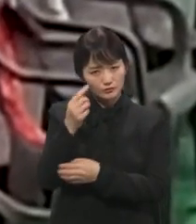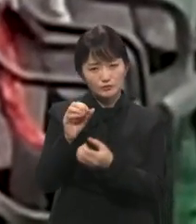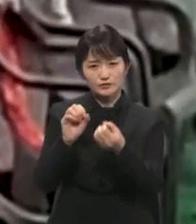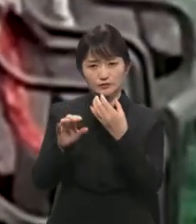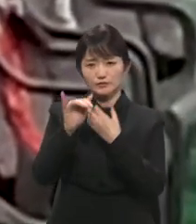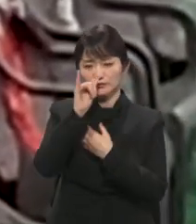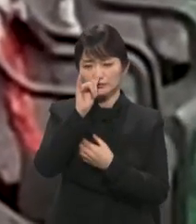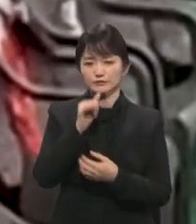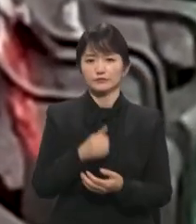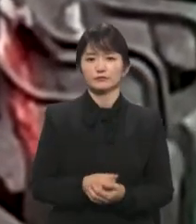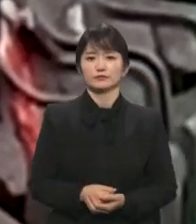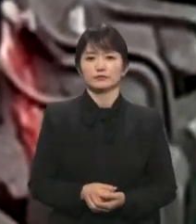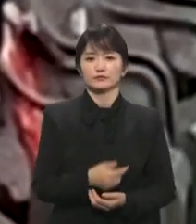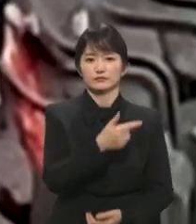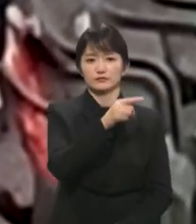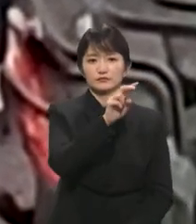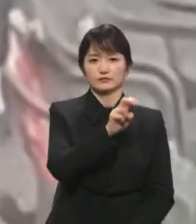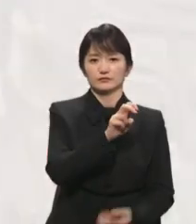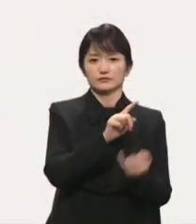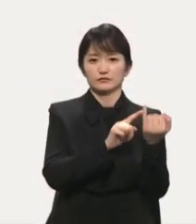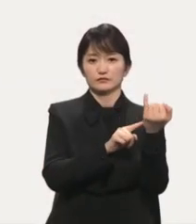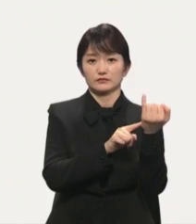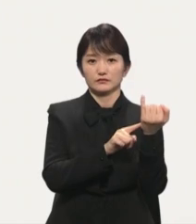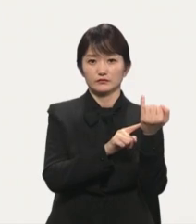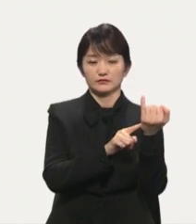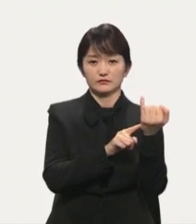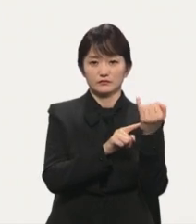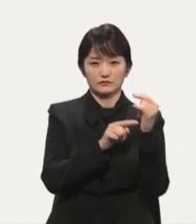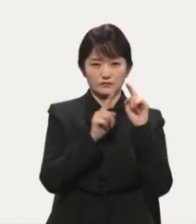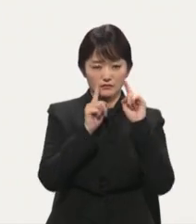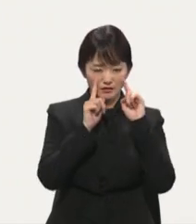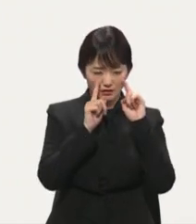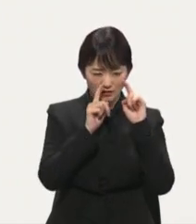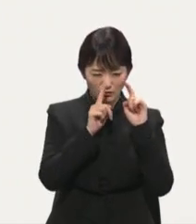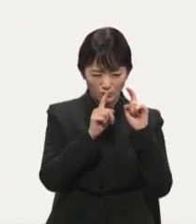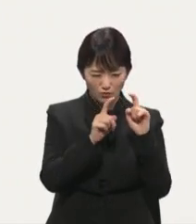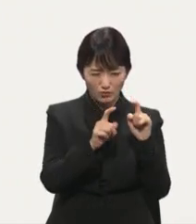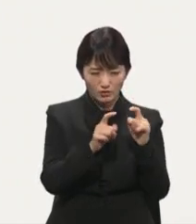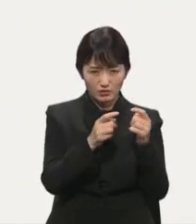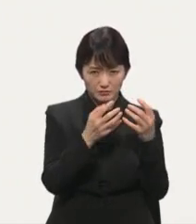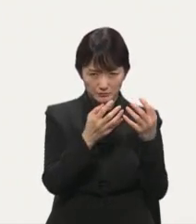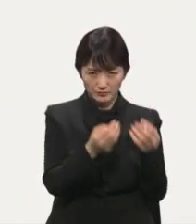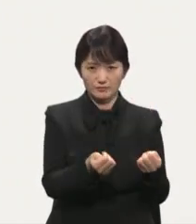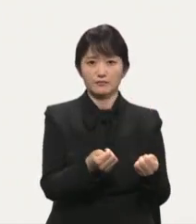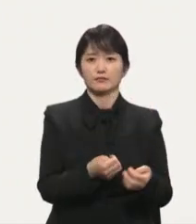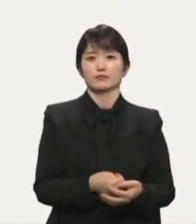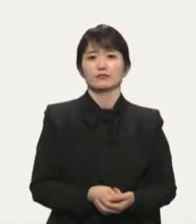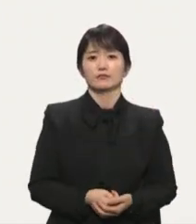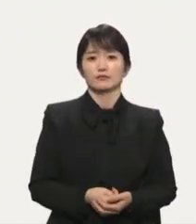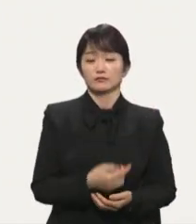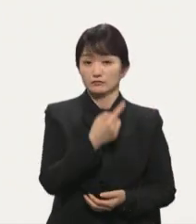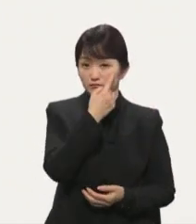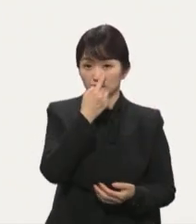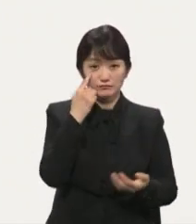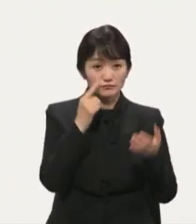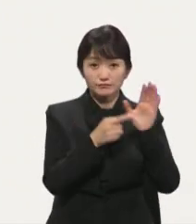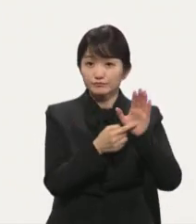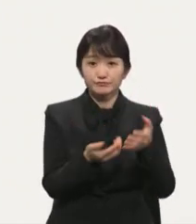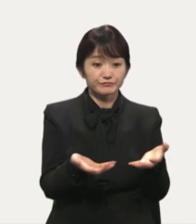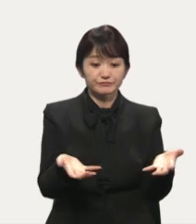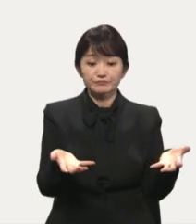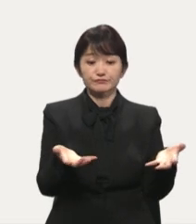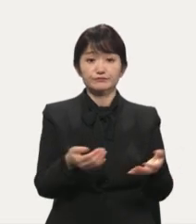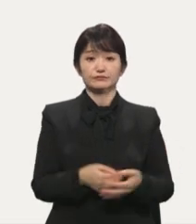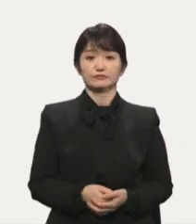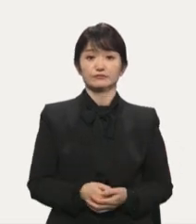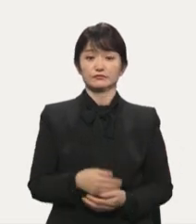어 남씨에 대해서 터질 의욕이 많을 것 이런 말을 하기도 했고 그러면서 증거는 없다 그니까